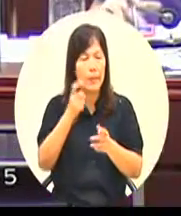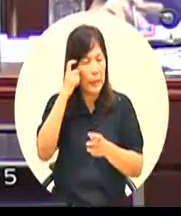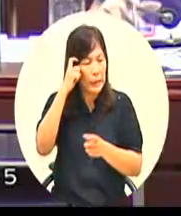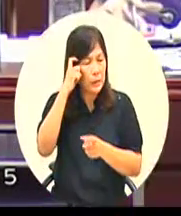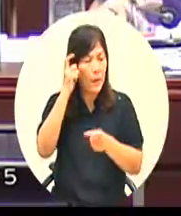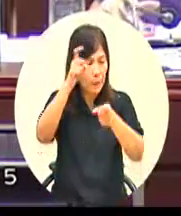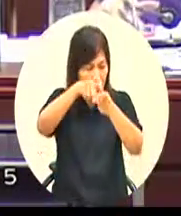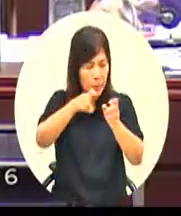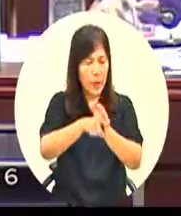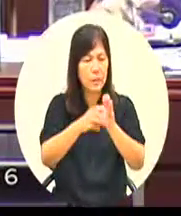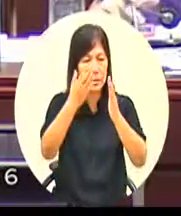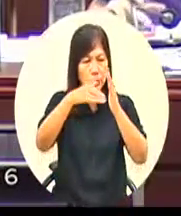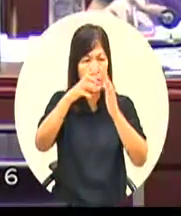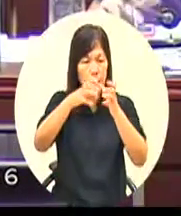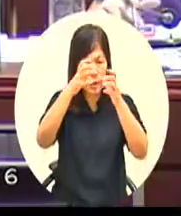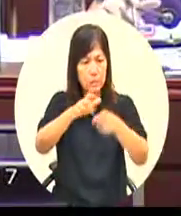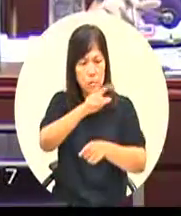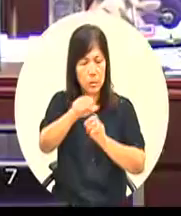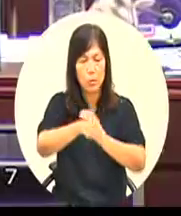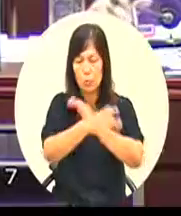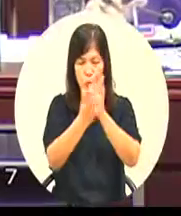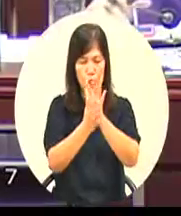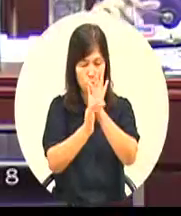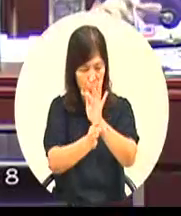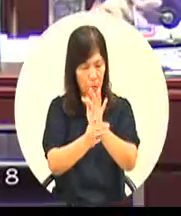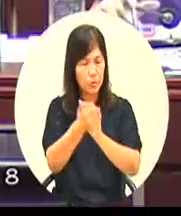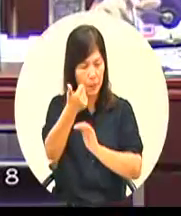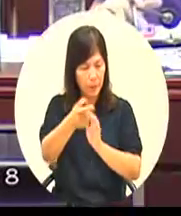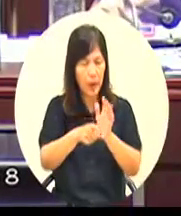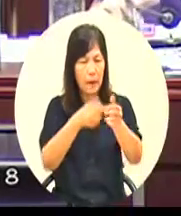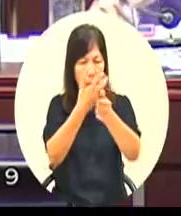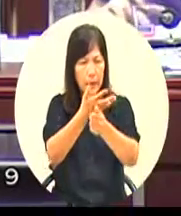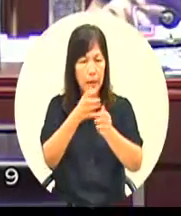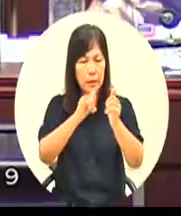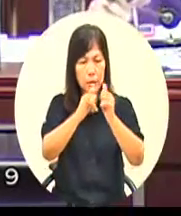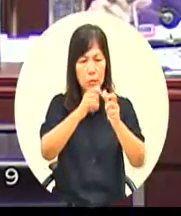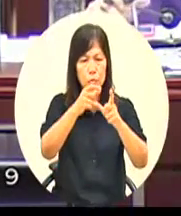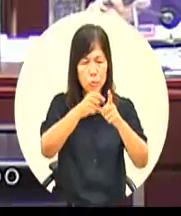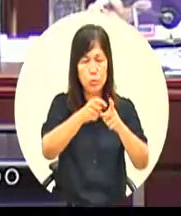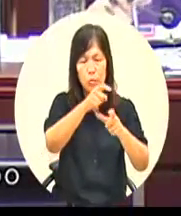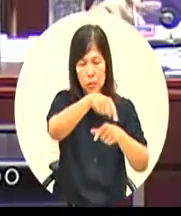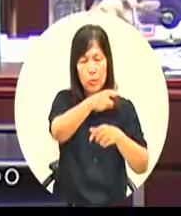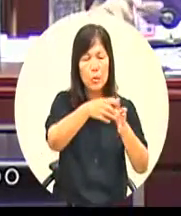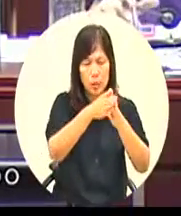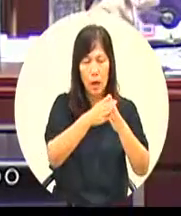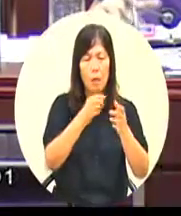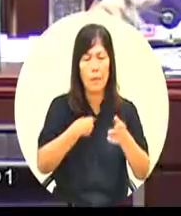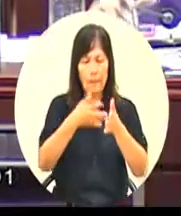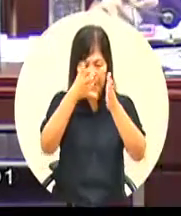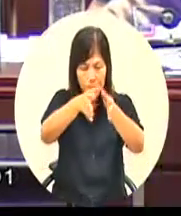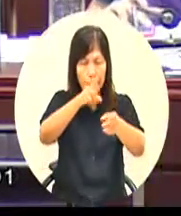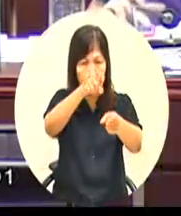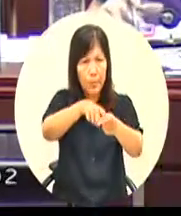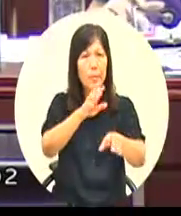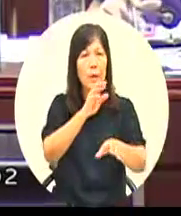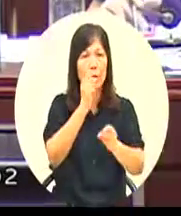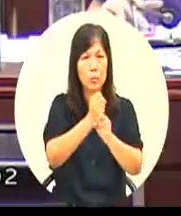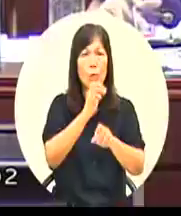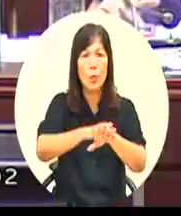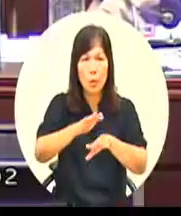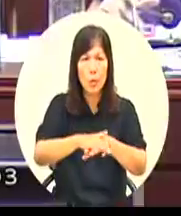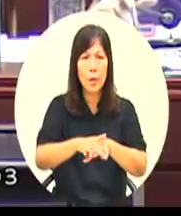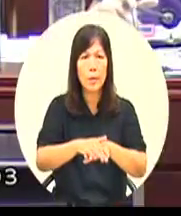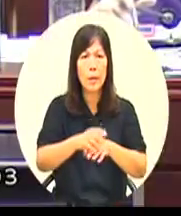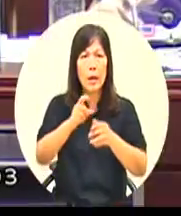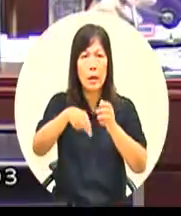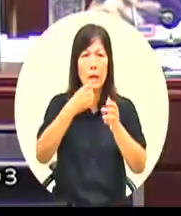然是学校的设施都相对的很好的，可以开放给社区使用，我们一定会朝这个目标去处理。你一直说我